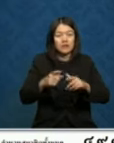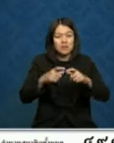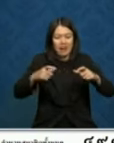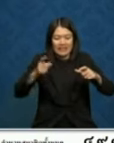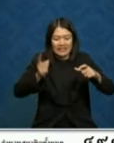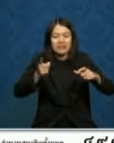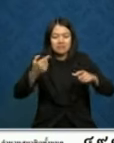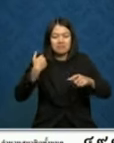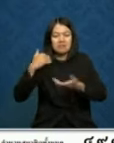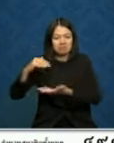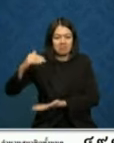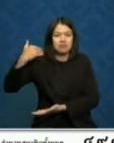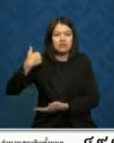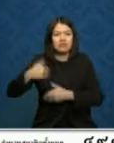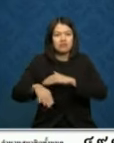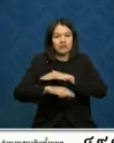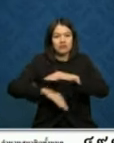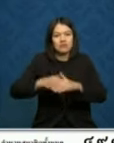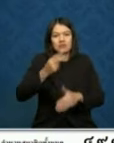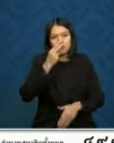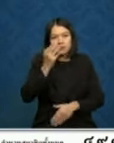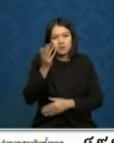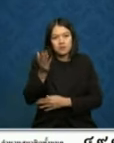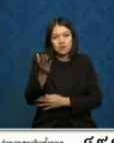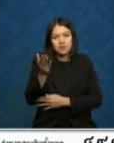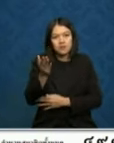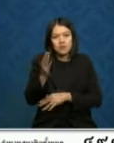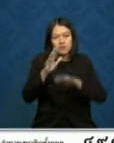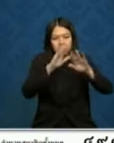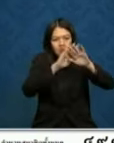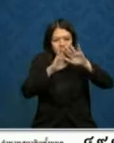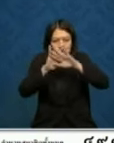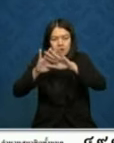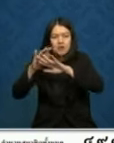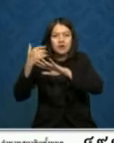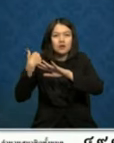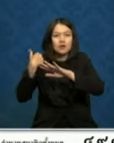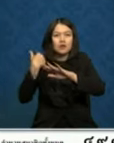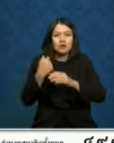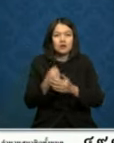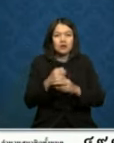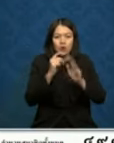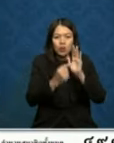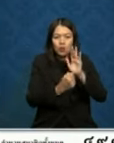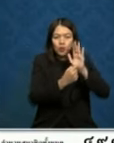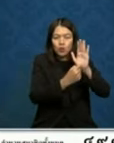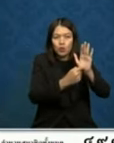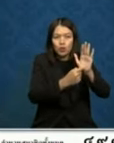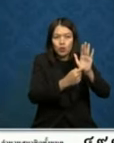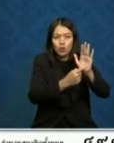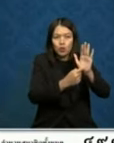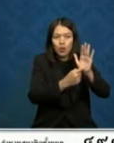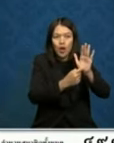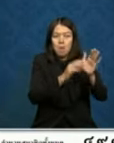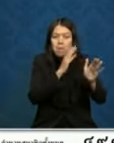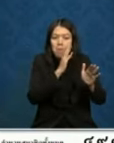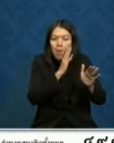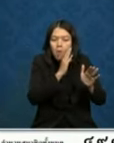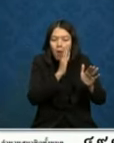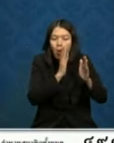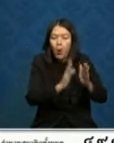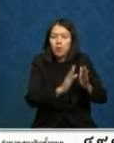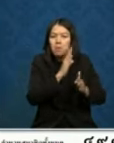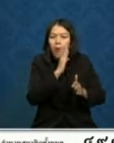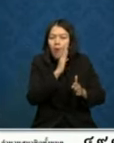ริงอยู่อีกจำนวนมากหลักฐานที่ท่านเห็นตรงนี้ผมเบอร์ไว้หมดแล้วนี่คือการตัวอย่างของการสวมทะเบียนแรงงานเถื่